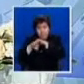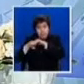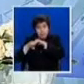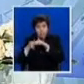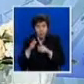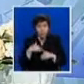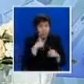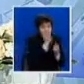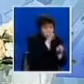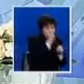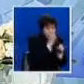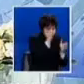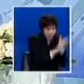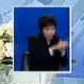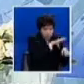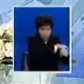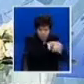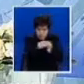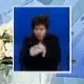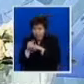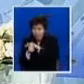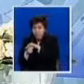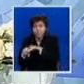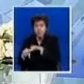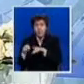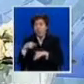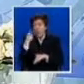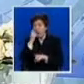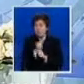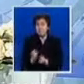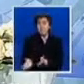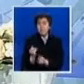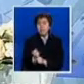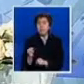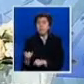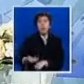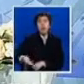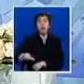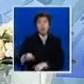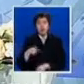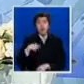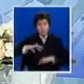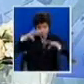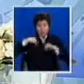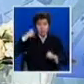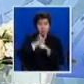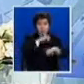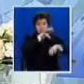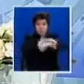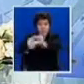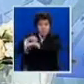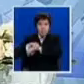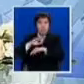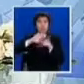ความผิดอื่นๆครับถ้ามีการยุยงส่งเสริมให้มีการทำผิดกฎหมายนั้นรัฐบาลก็จำเป็นที่จะต้องดำเนินการอย่างเด็ดขาด